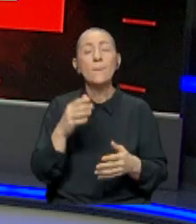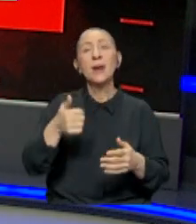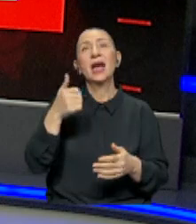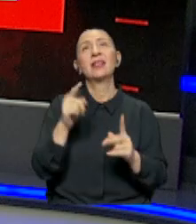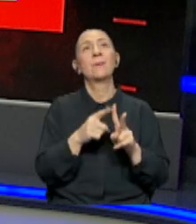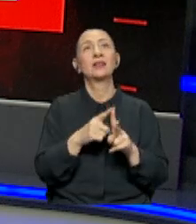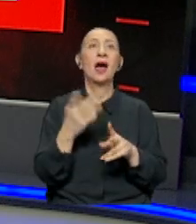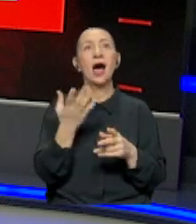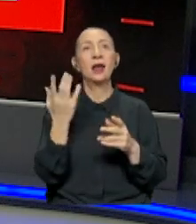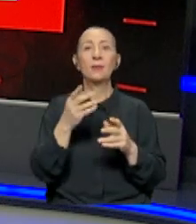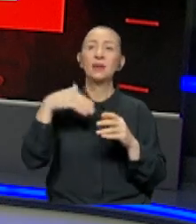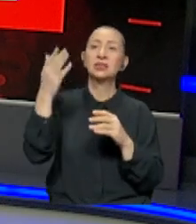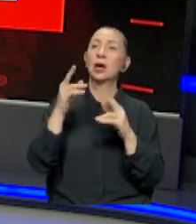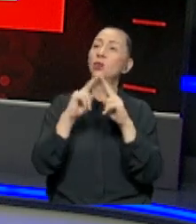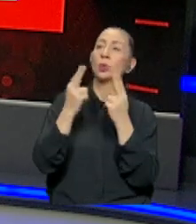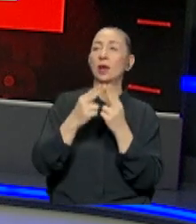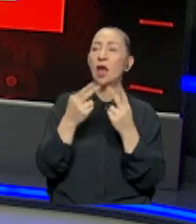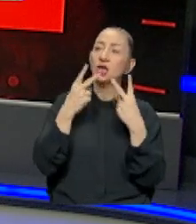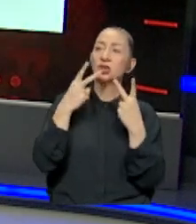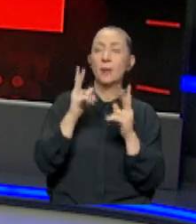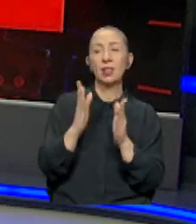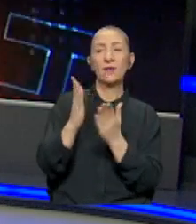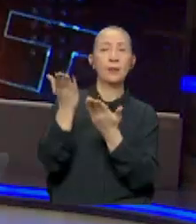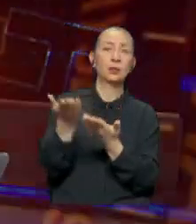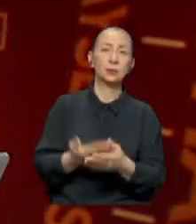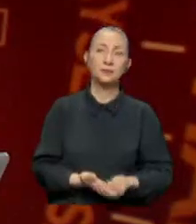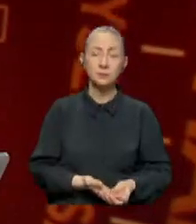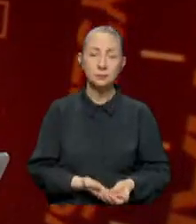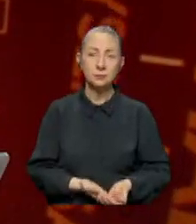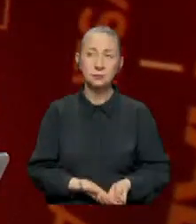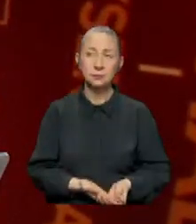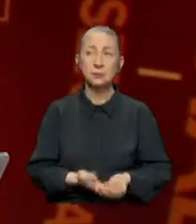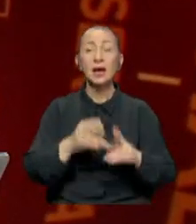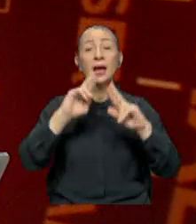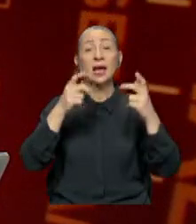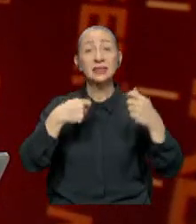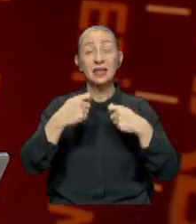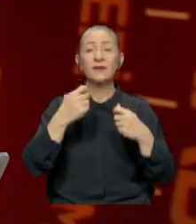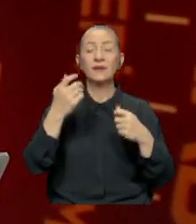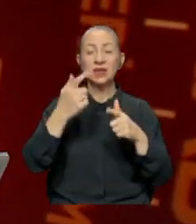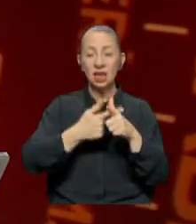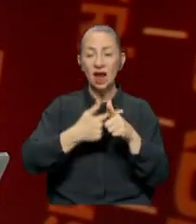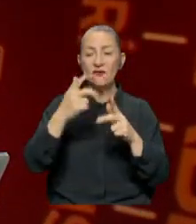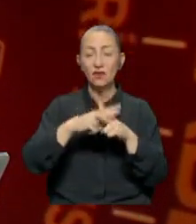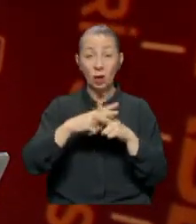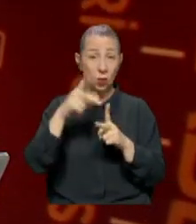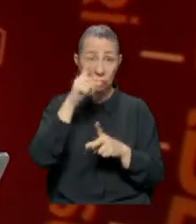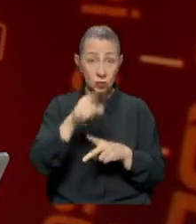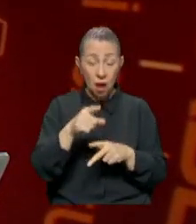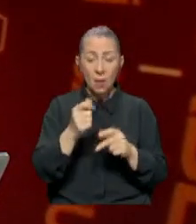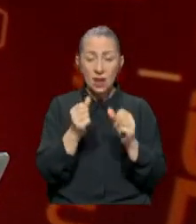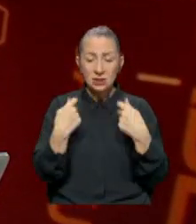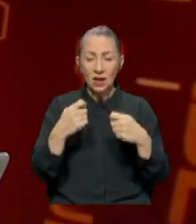hala paralel evrende devam ediyor açıklamalarına. Esnaf başta kira ve faturalar olmak üzere